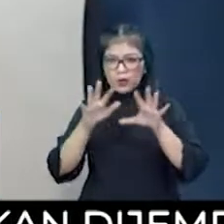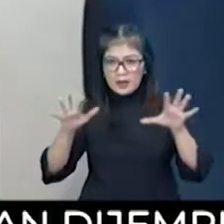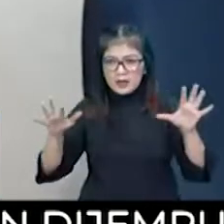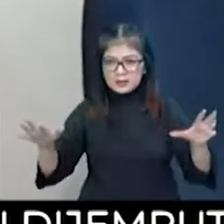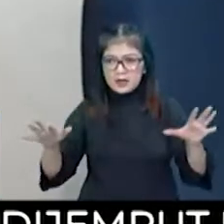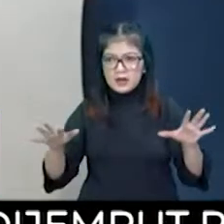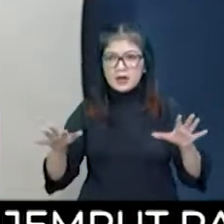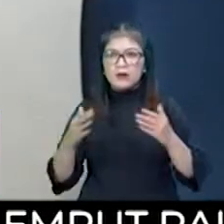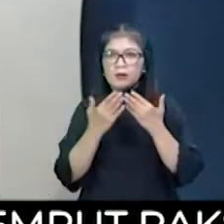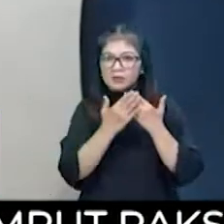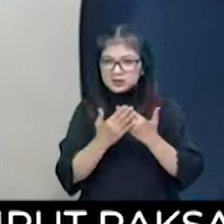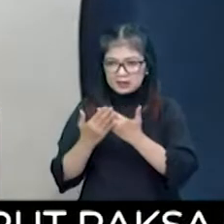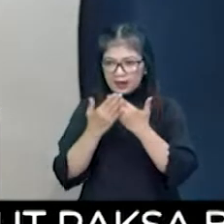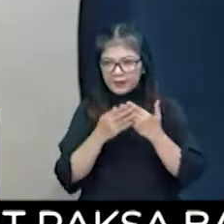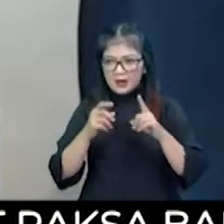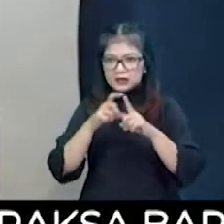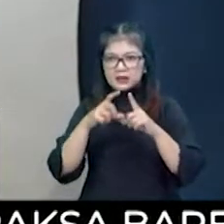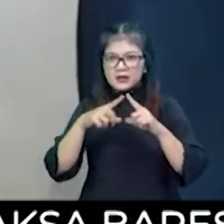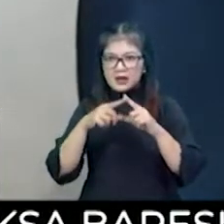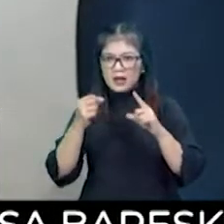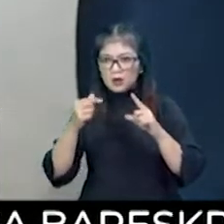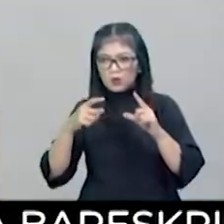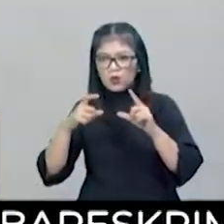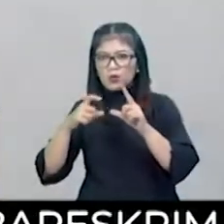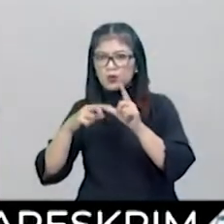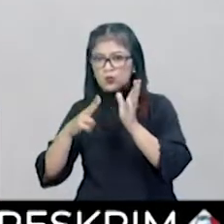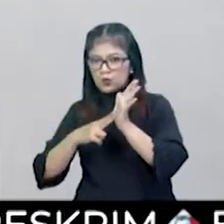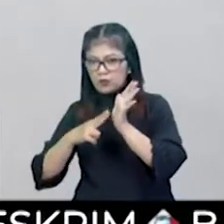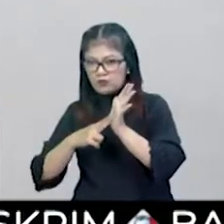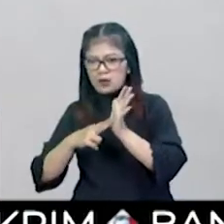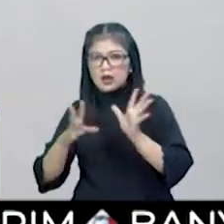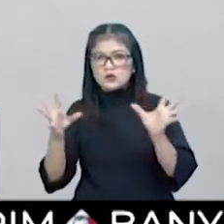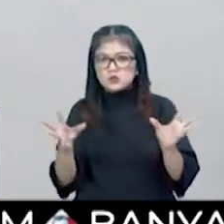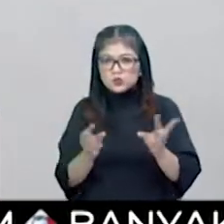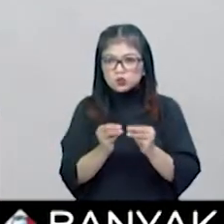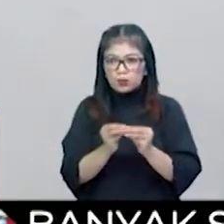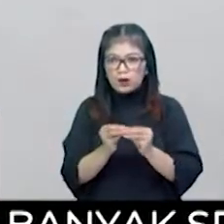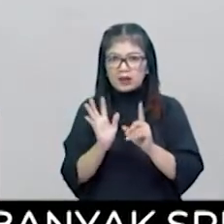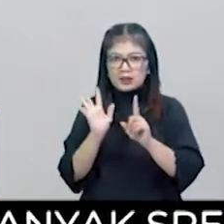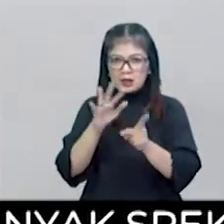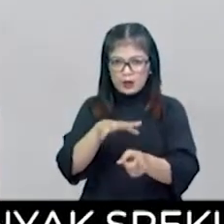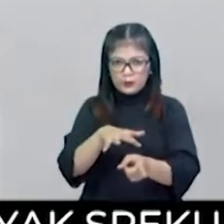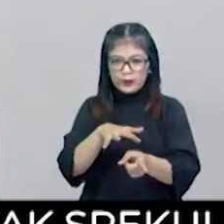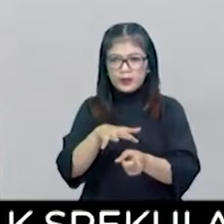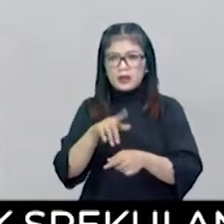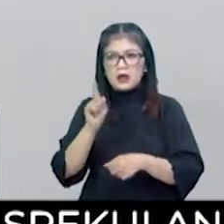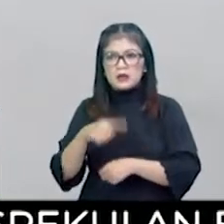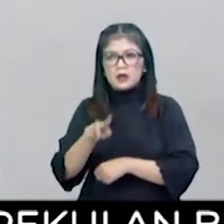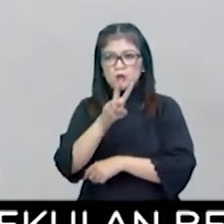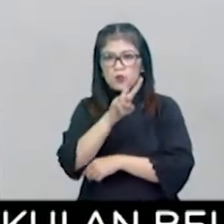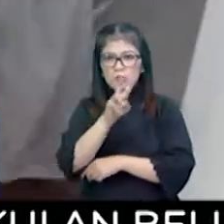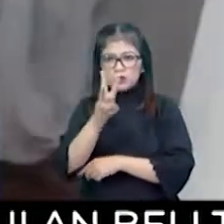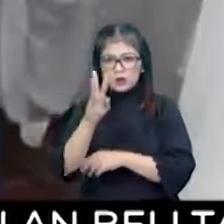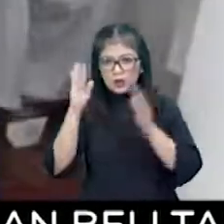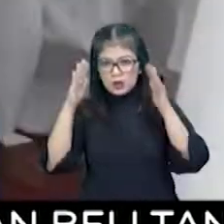Pesantren Darussofa, Marindal, Deli Serdang ini. Tarawih pada malam pertama ini dilaksanakan sebanyak 23 rakaat. Tarawih ini